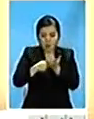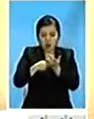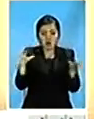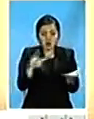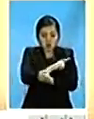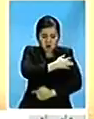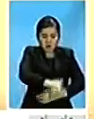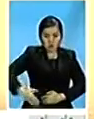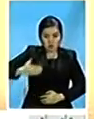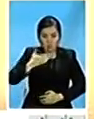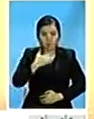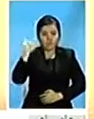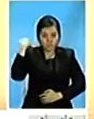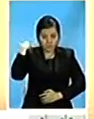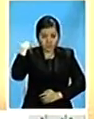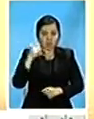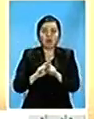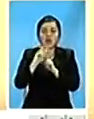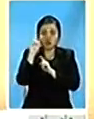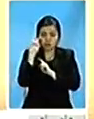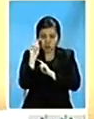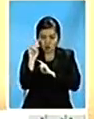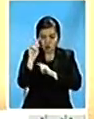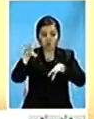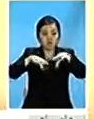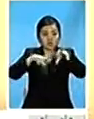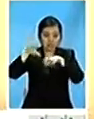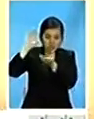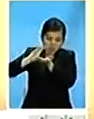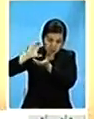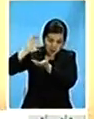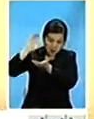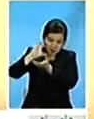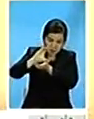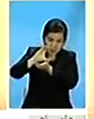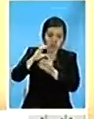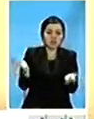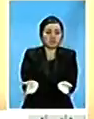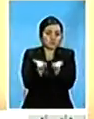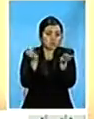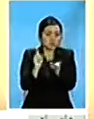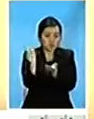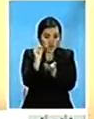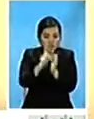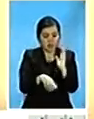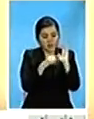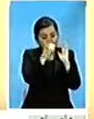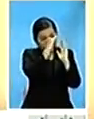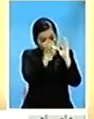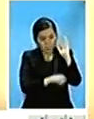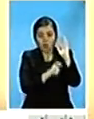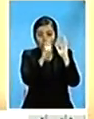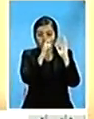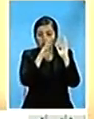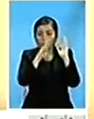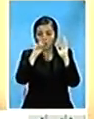เป็นต้น 2. จัดสรรเป็นเงินอุดหนุนให้แก่องค์กรปกครองส่วนท้องถิ่นจำน